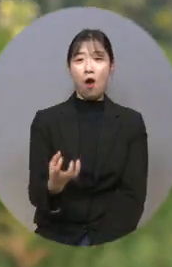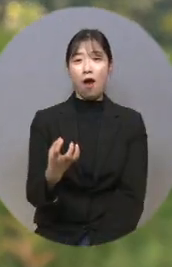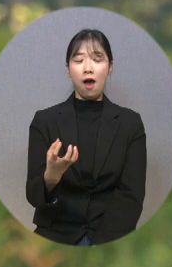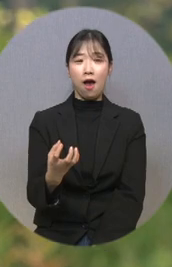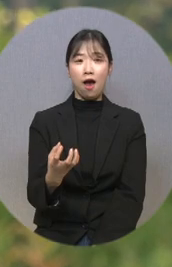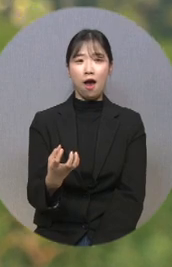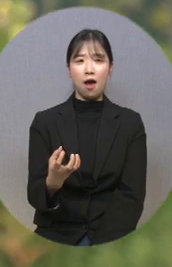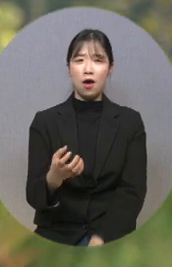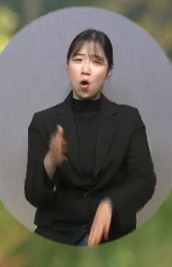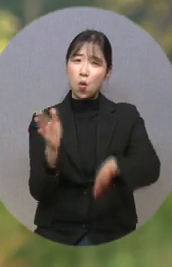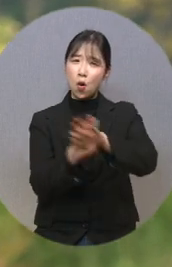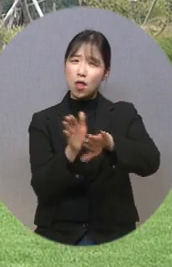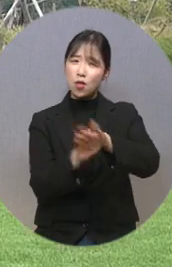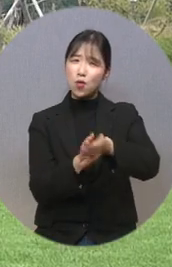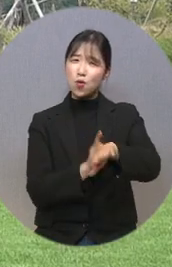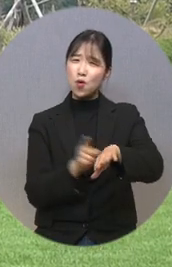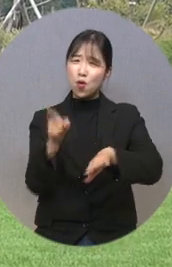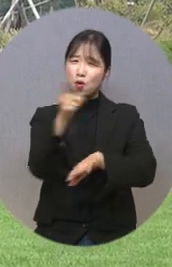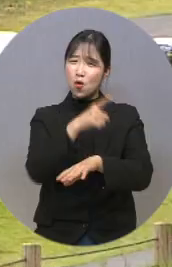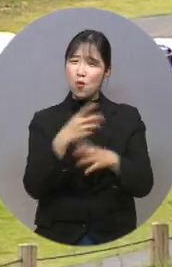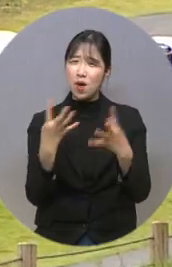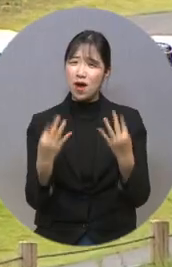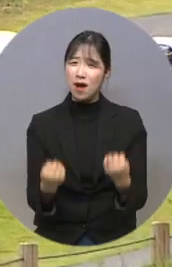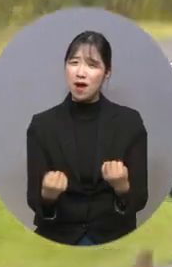대박! 야, 너무 왼쪽으로 말리는데.